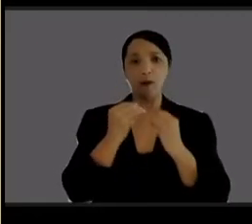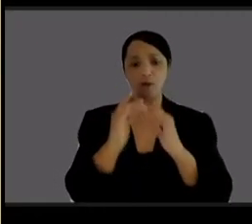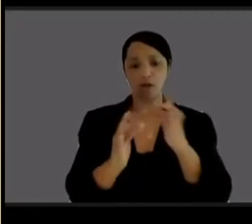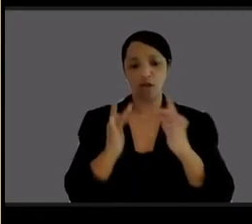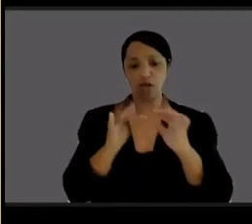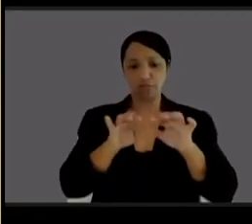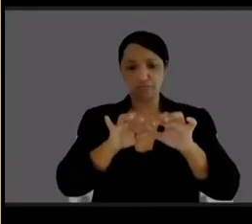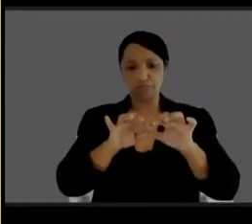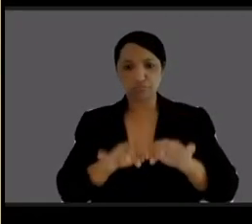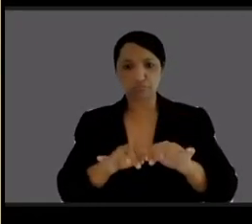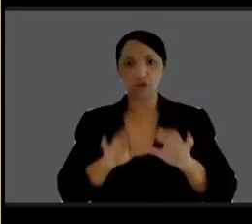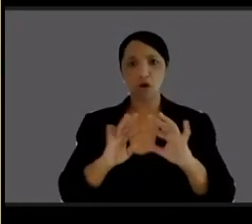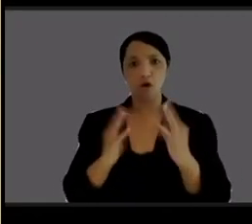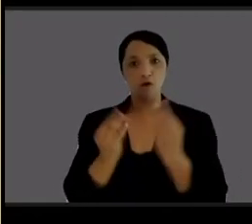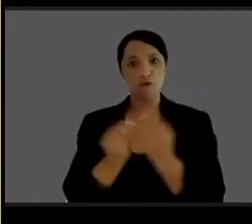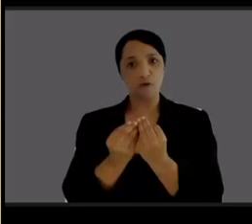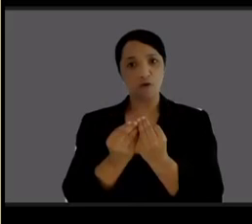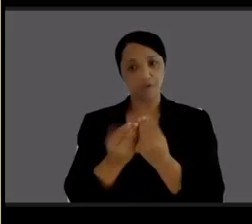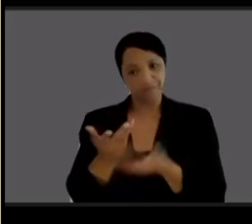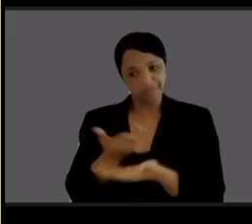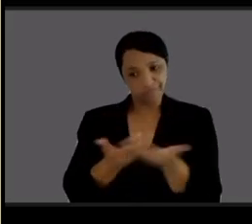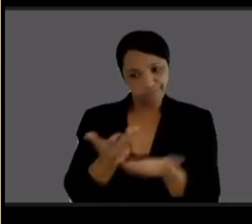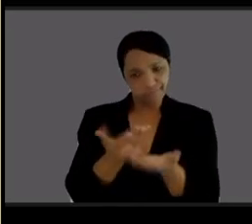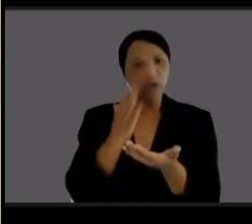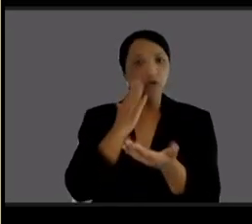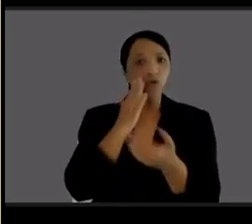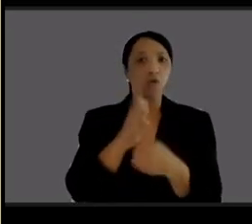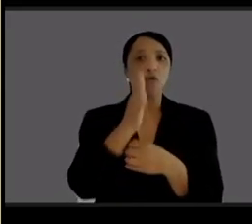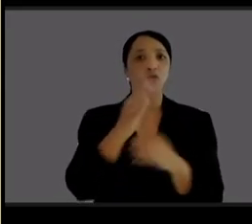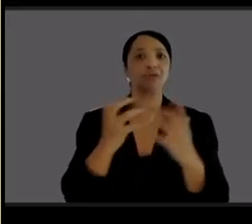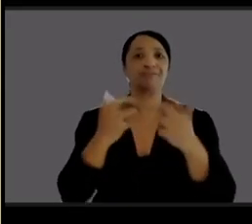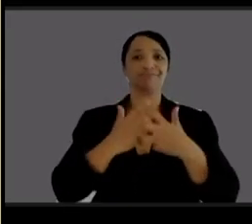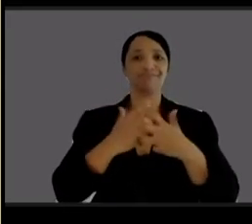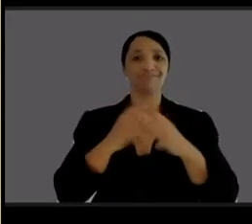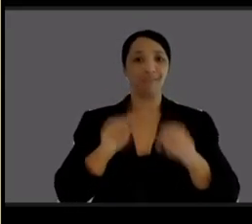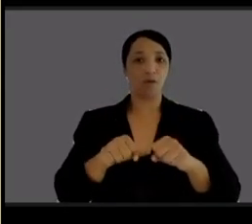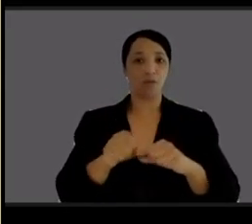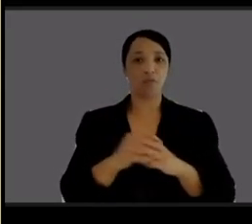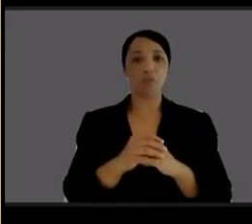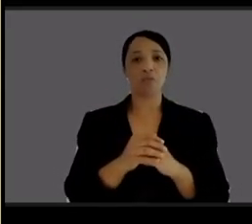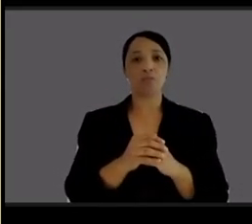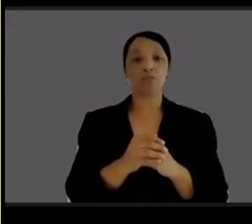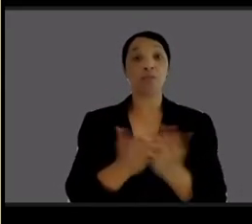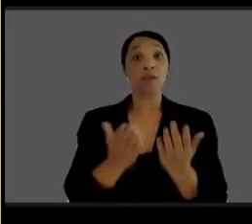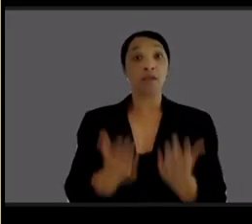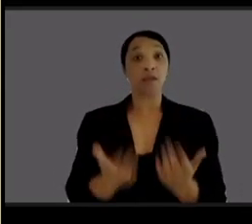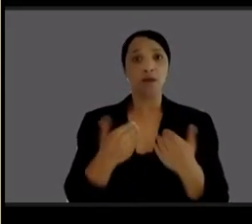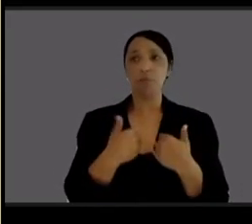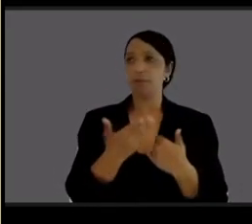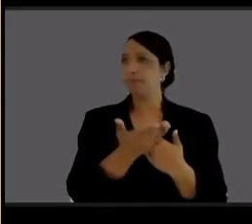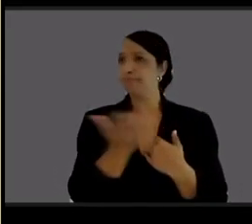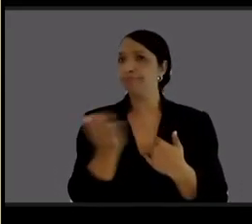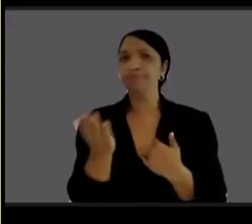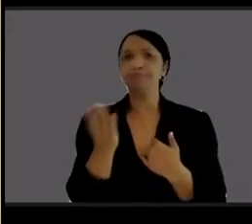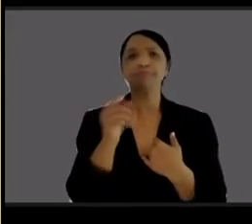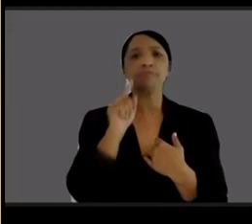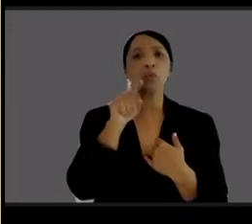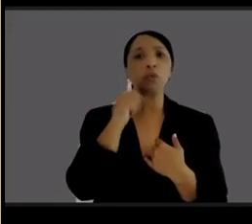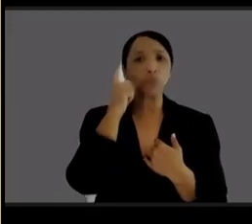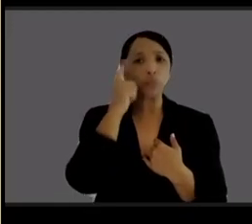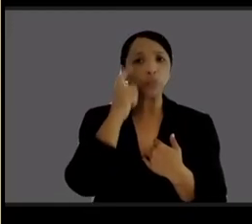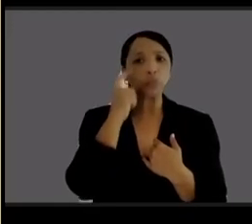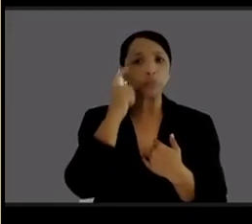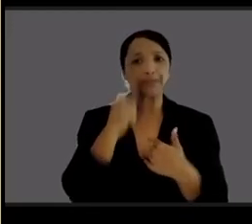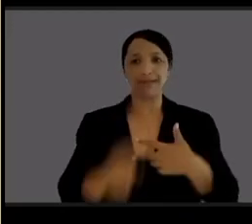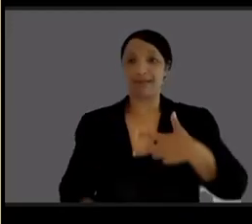résultats de ce forum et détermineront son avenir. En gardant cela à l'esprit, je vous invite à étudier